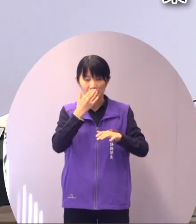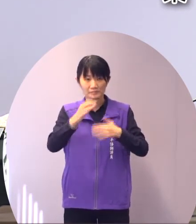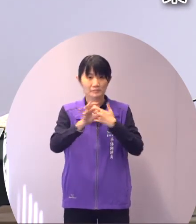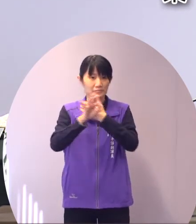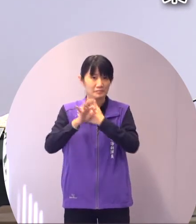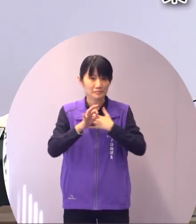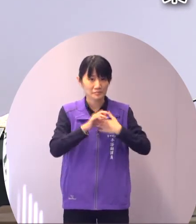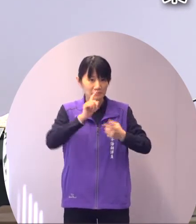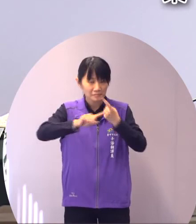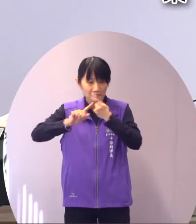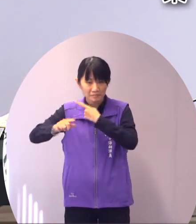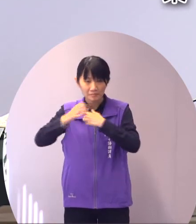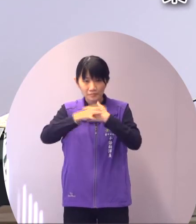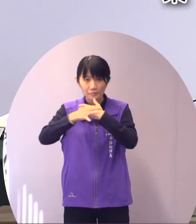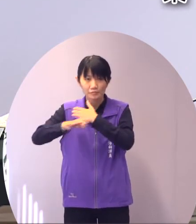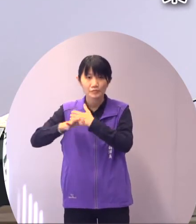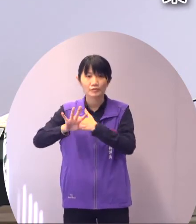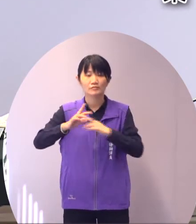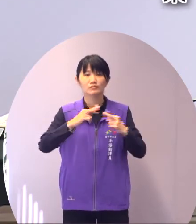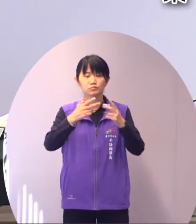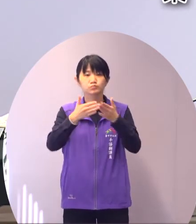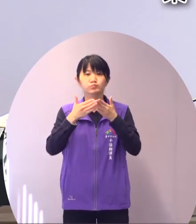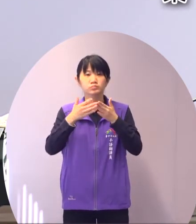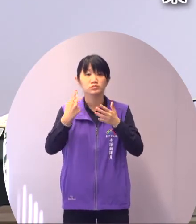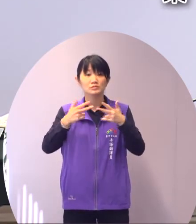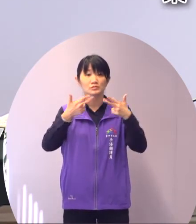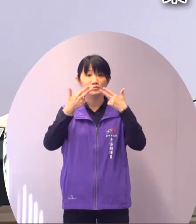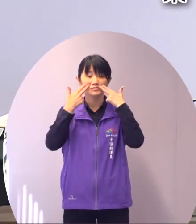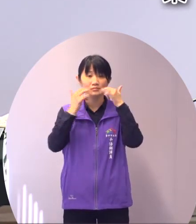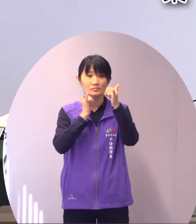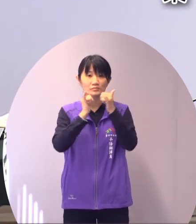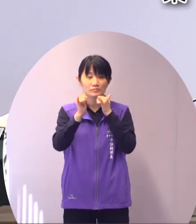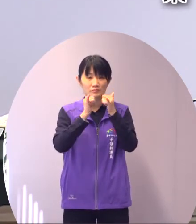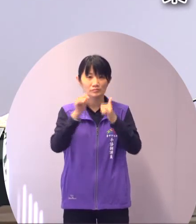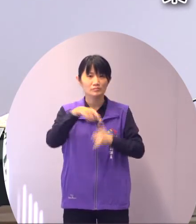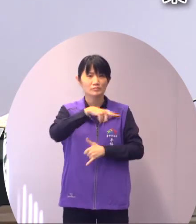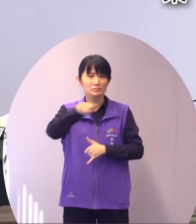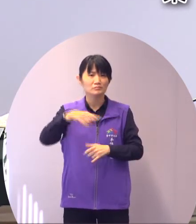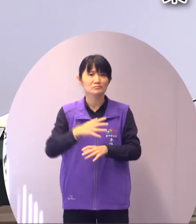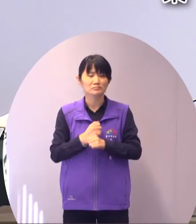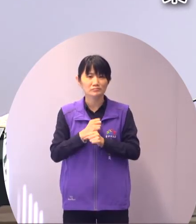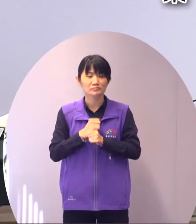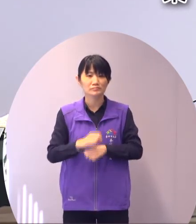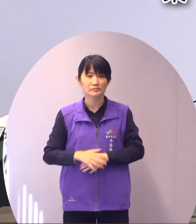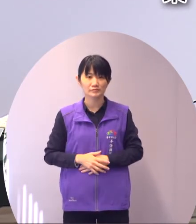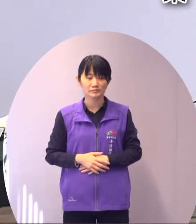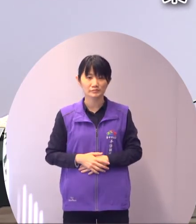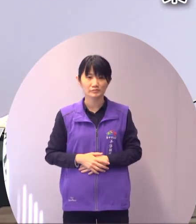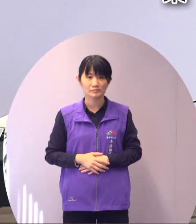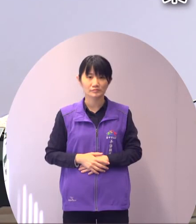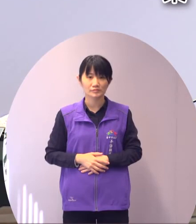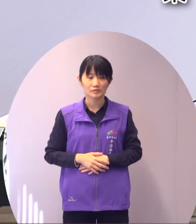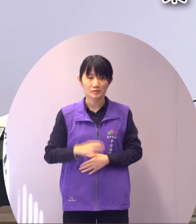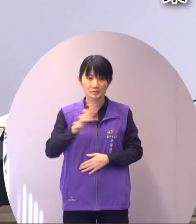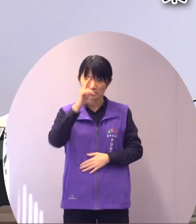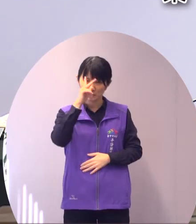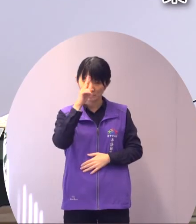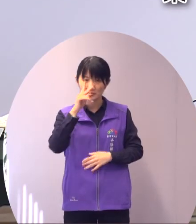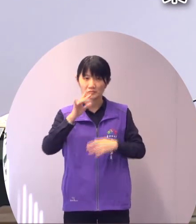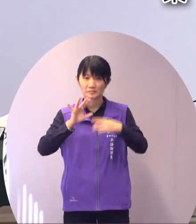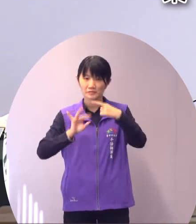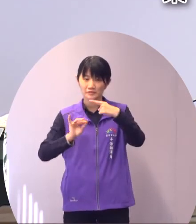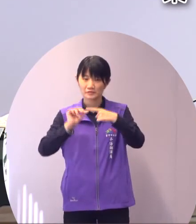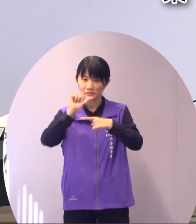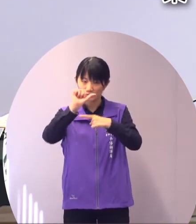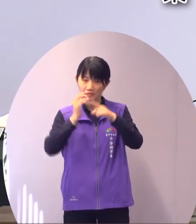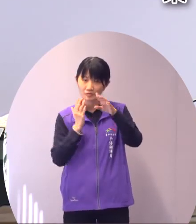对了。那尤其原民会麻烦要提醒，原民会因为你们像你们那个百分比超出5%以上